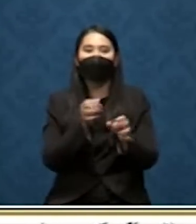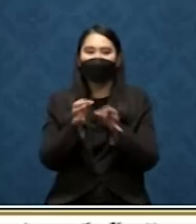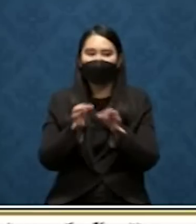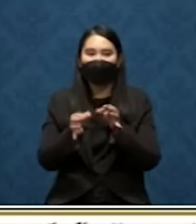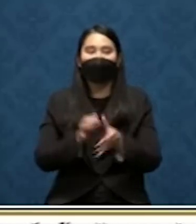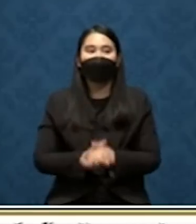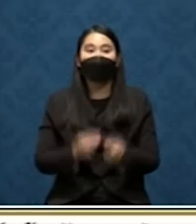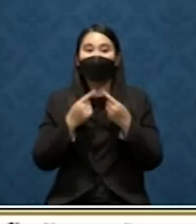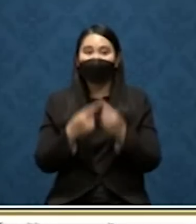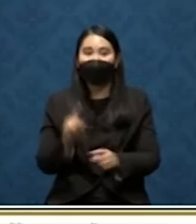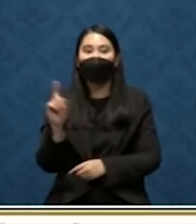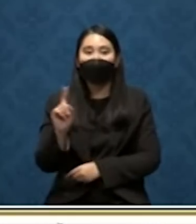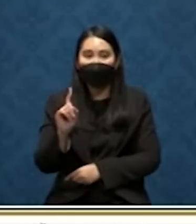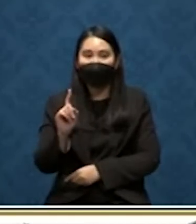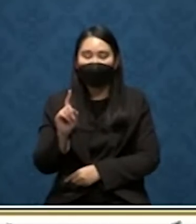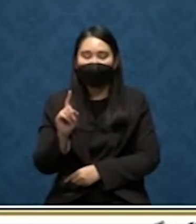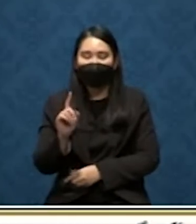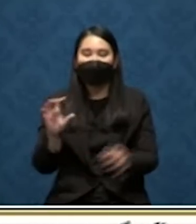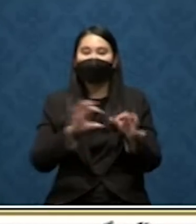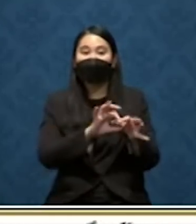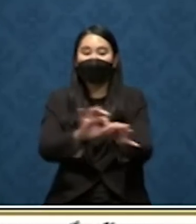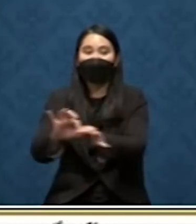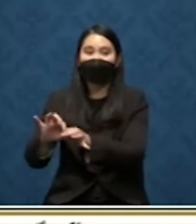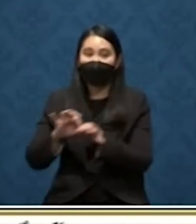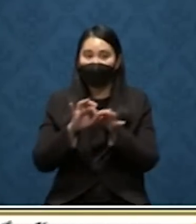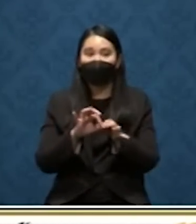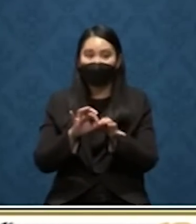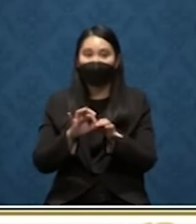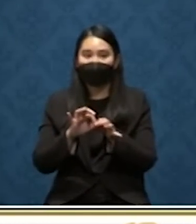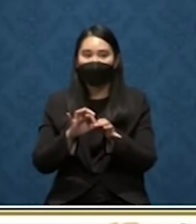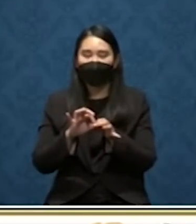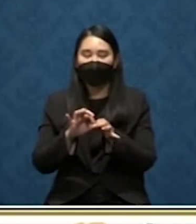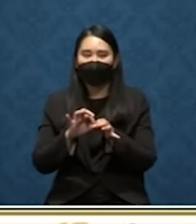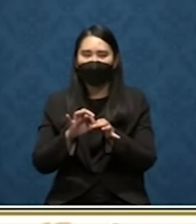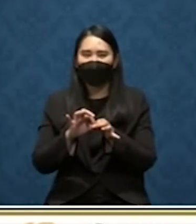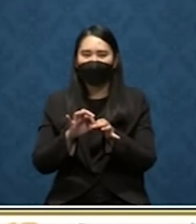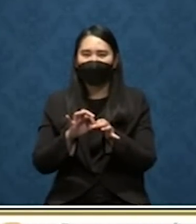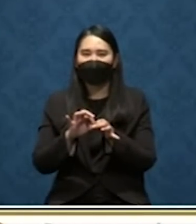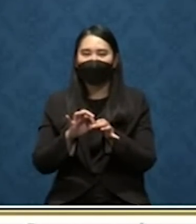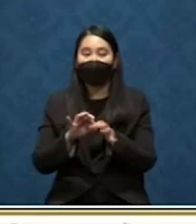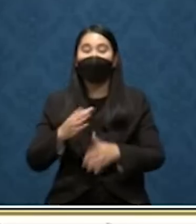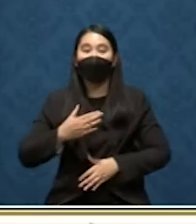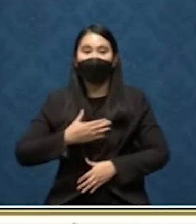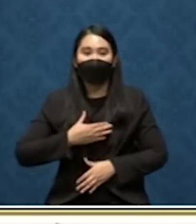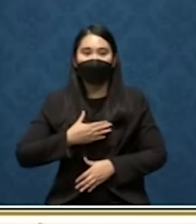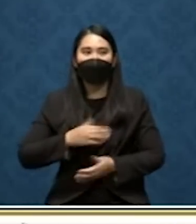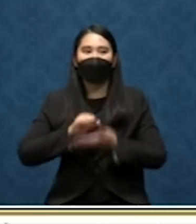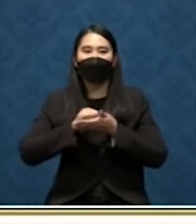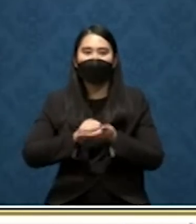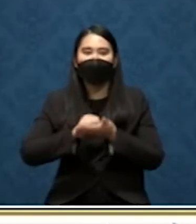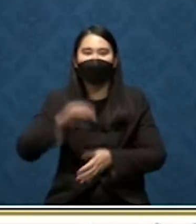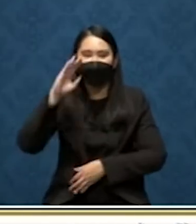แต่Miss่ไรกตามเมอมเกี่ยวของ้กัแบบนี้แล้วเธออยากใหเข้ใจคร จะใช้บริการตาหร